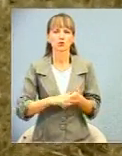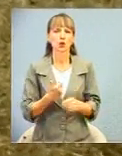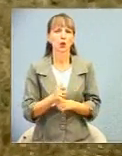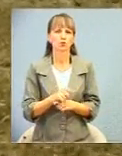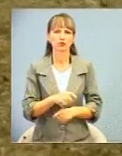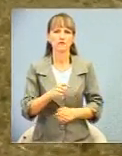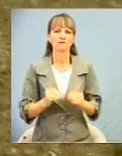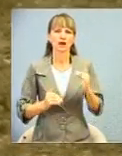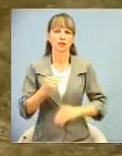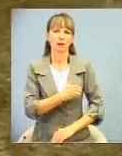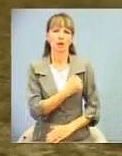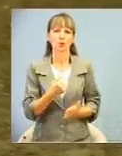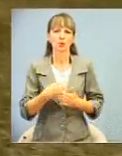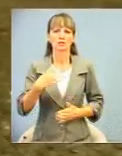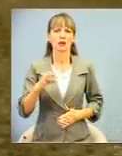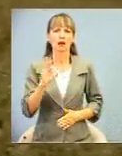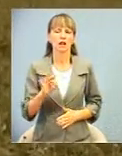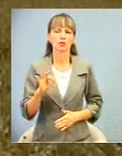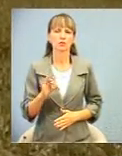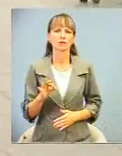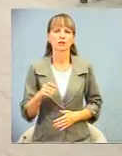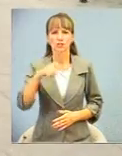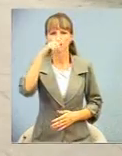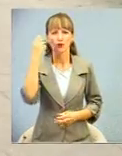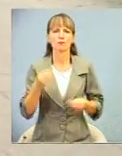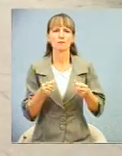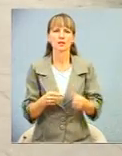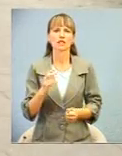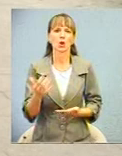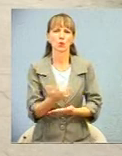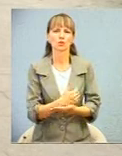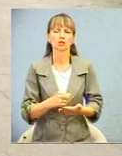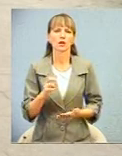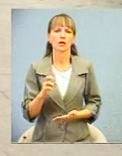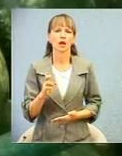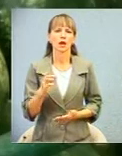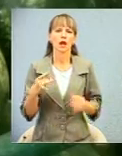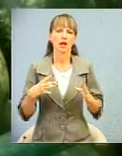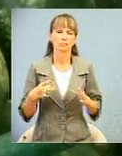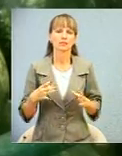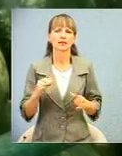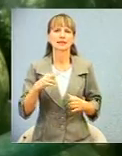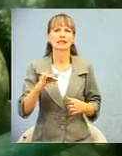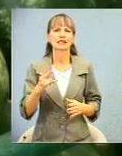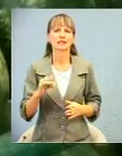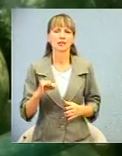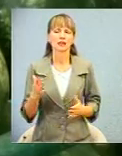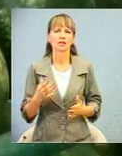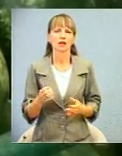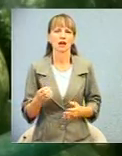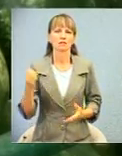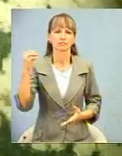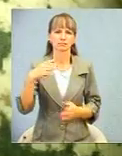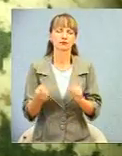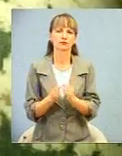температурні показники – до 40 градусів за Цельсієм. Спека вплинула і на врожай баштанних культур. Кавуни та дині, котрі зріють завдяки